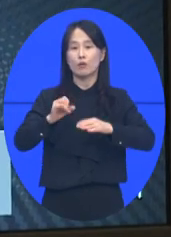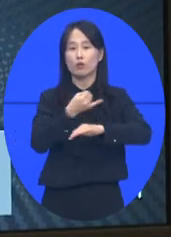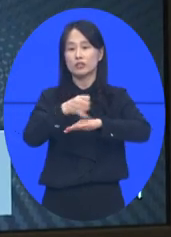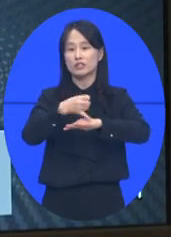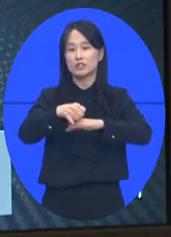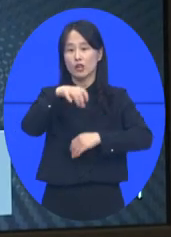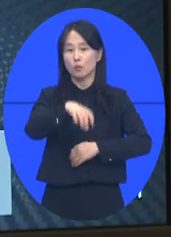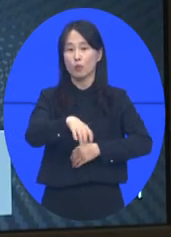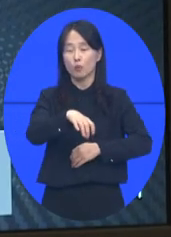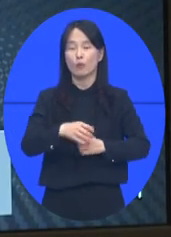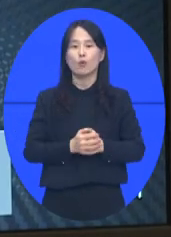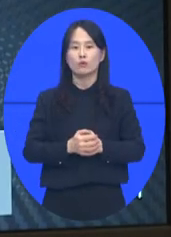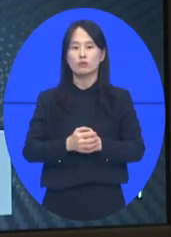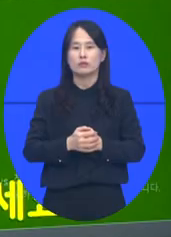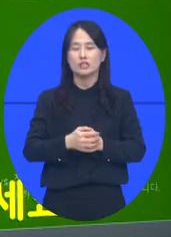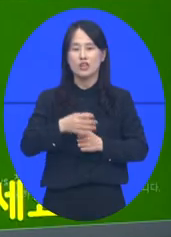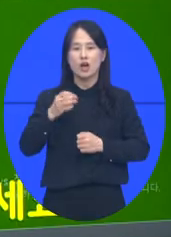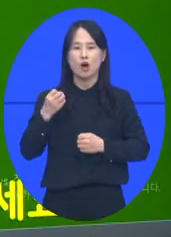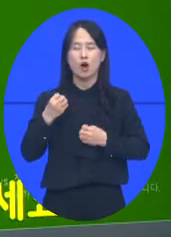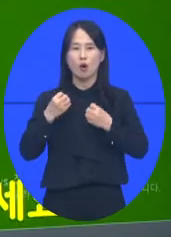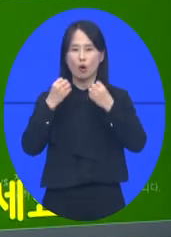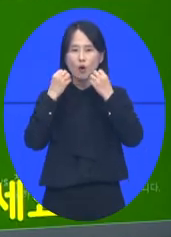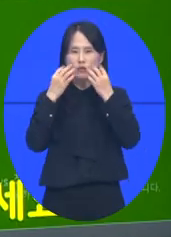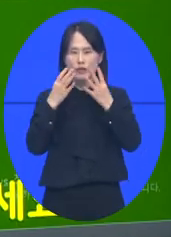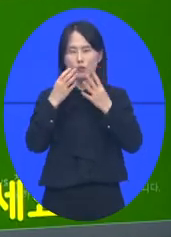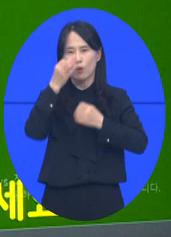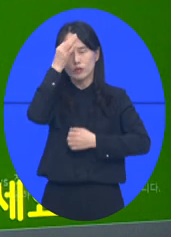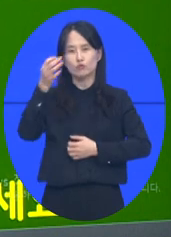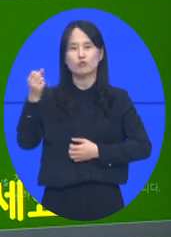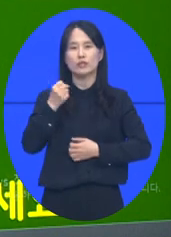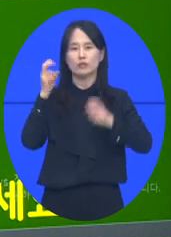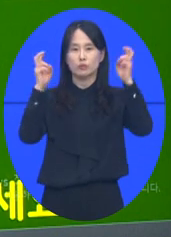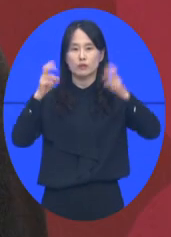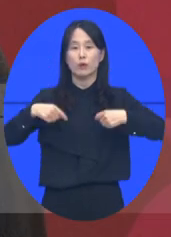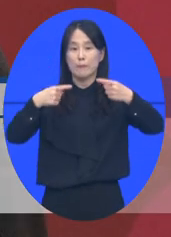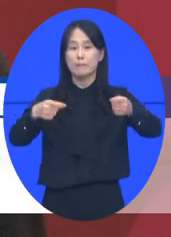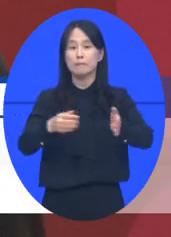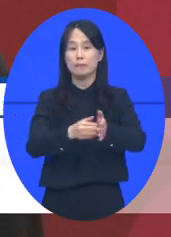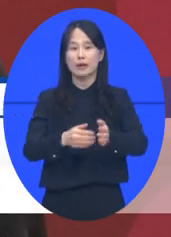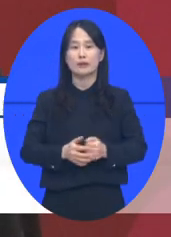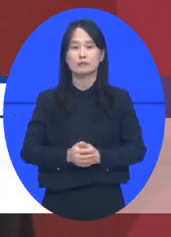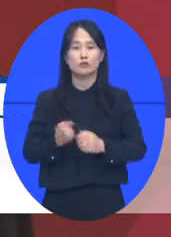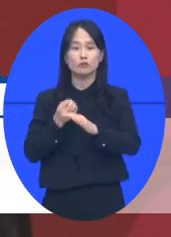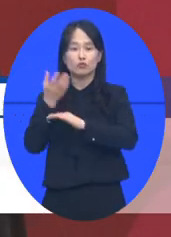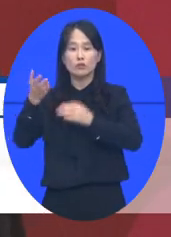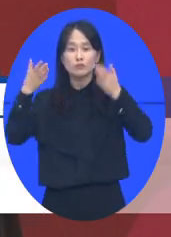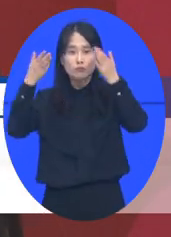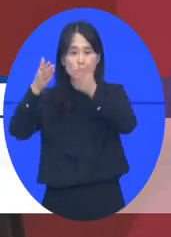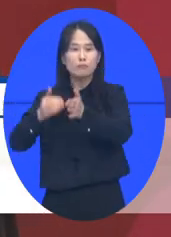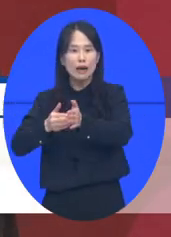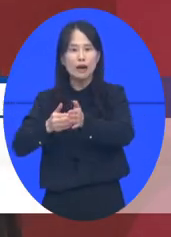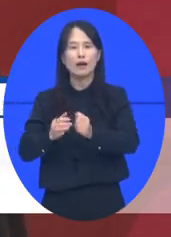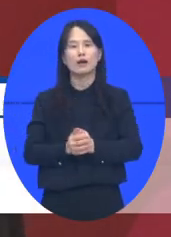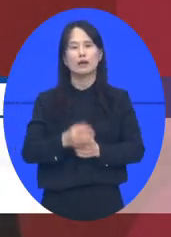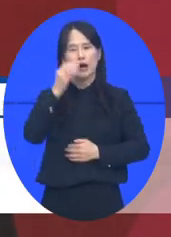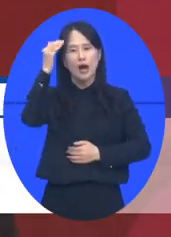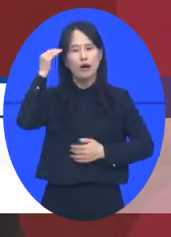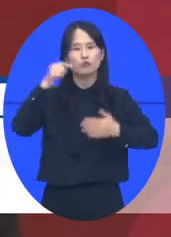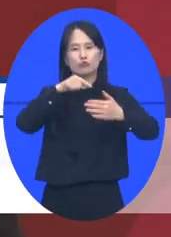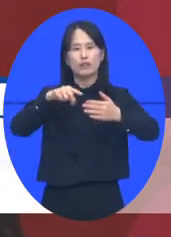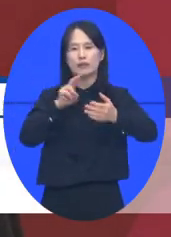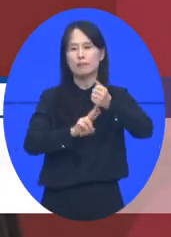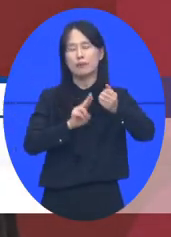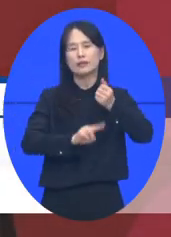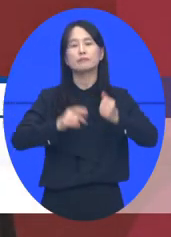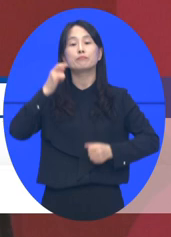영상구현 솔루션에 관한 독자적인 기술을 가진 기업도 참여했습니다. 수출에만 주력을 해서 내수를 전혀